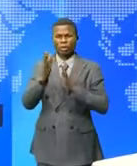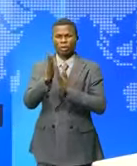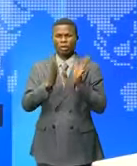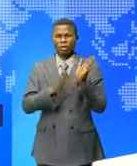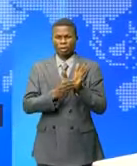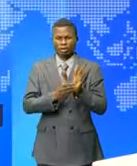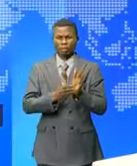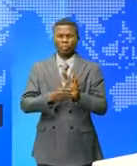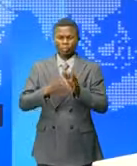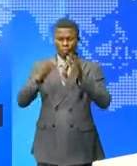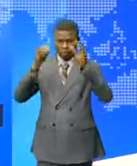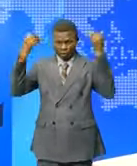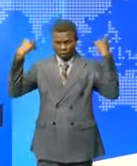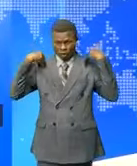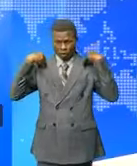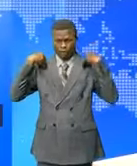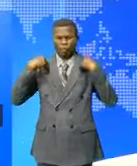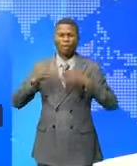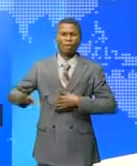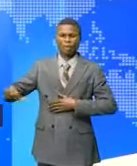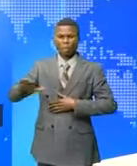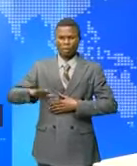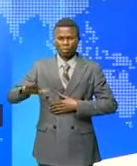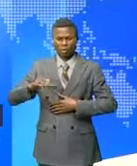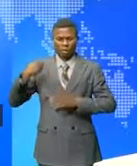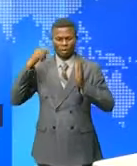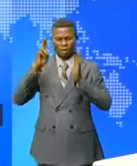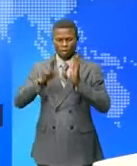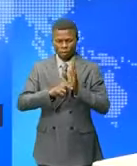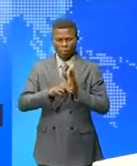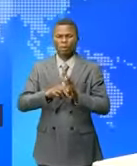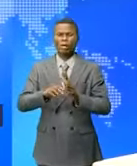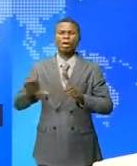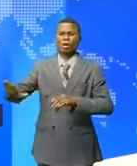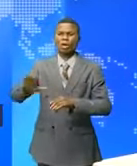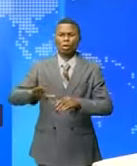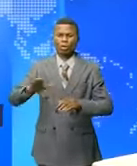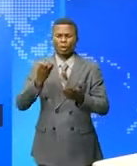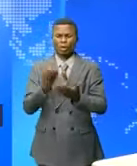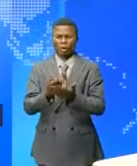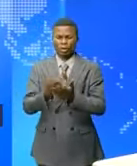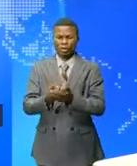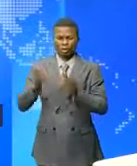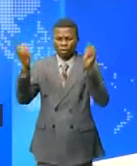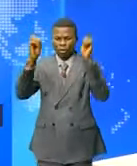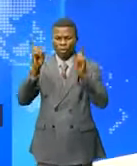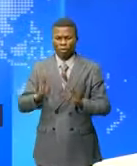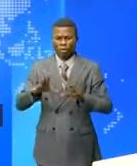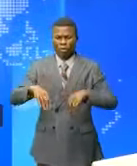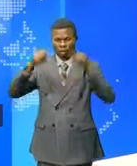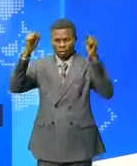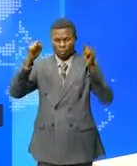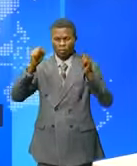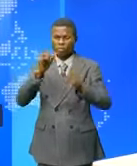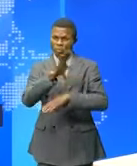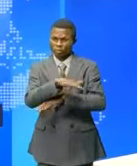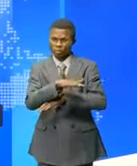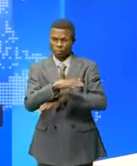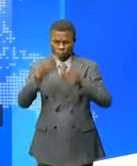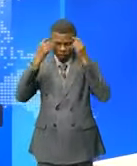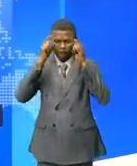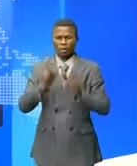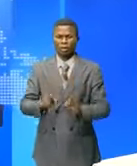Le chef des États et des gouvernements de la communauté économique des États d'Afrique centrale ont adopté cet avant-midi une série de